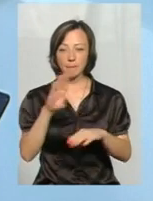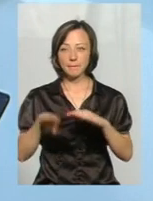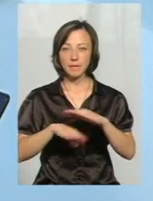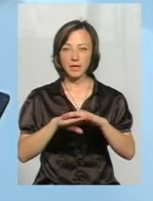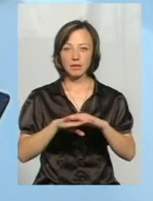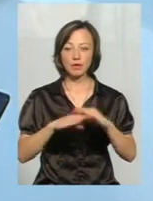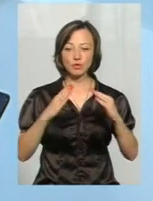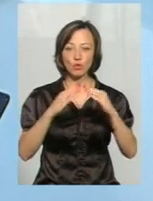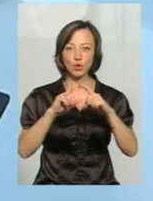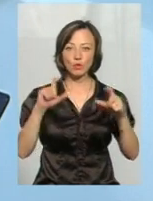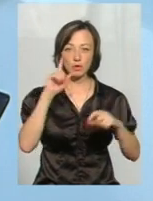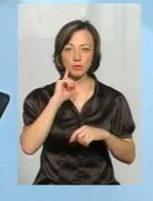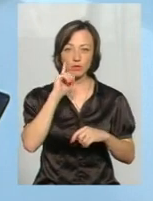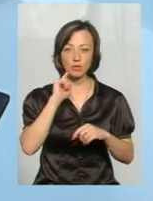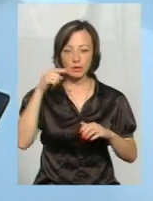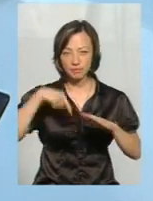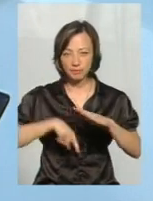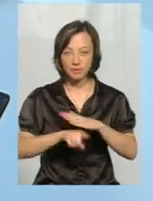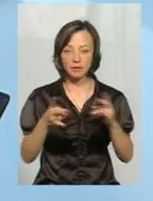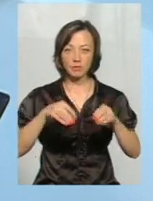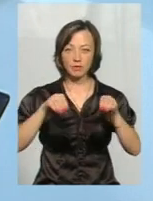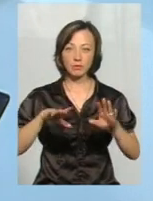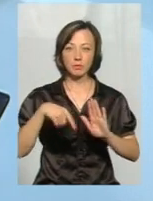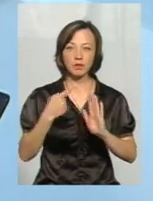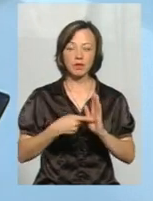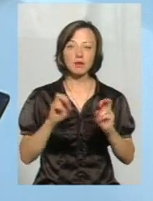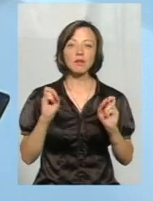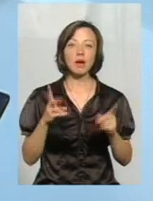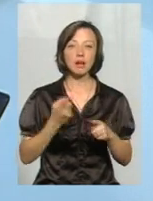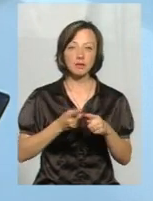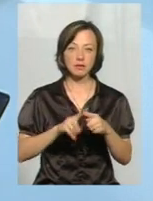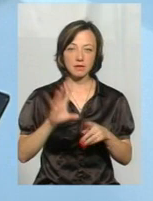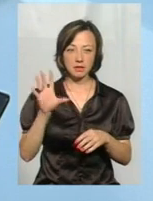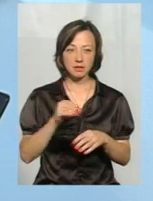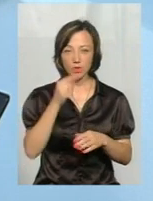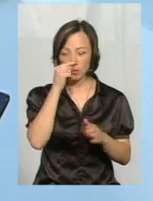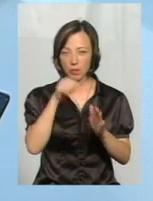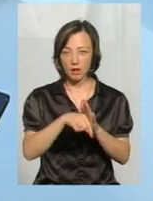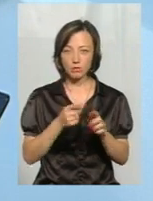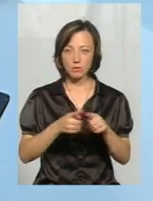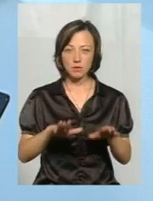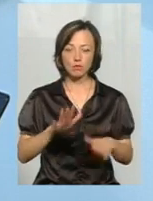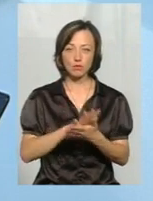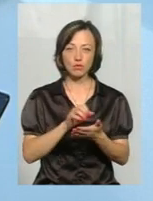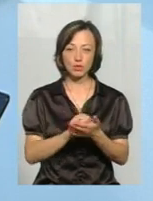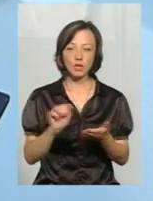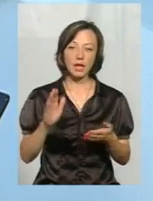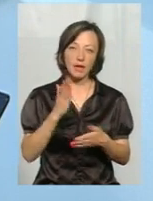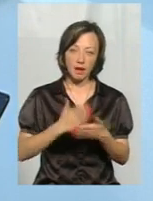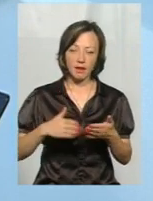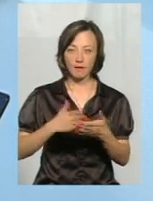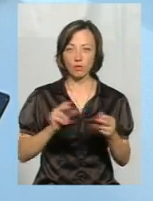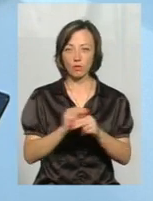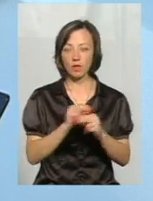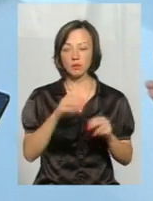під будівлею, спорудою, тимчасовою спорудою. Нам треба вирішувати питання, яким чином добратися до цього місця пошкодження, ліквідувати його.